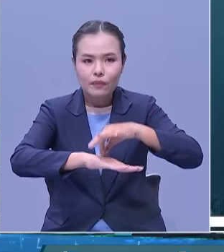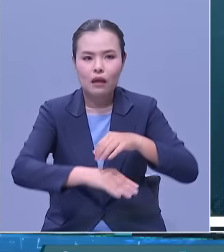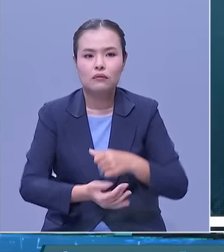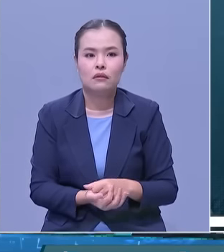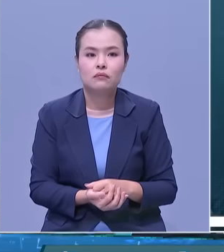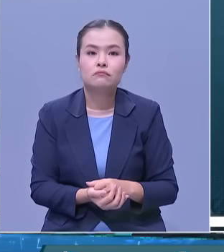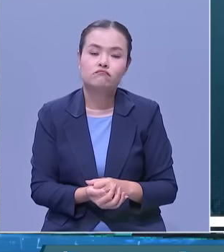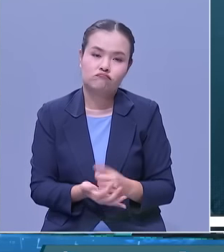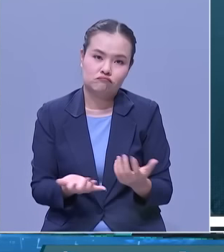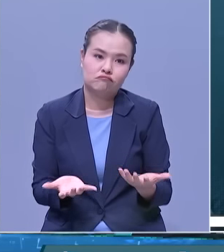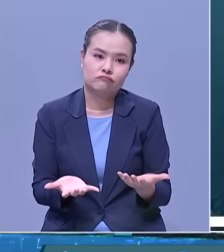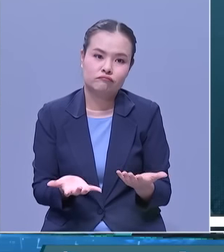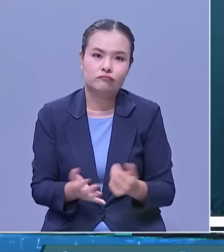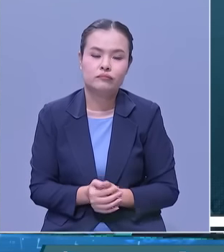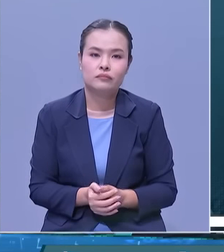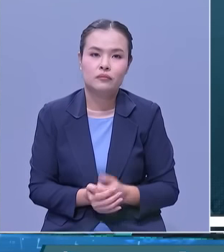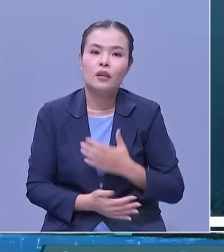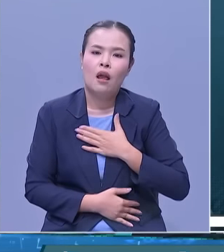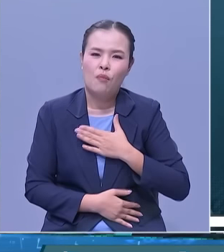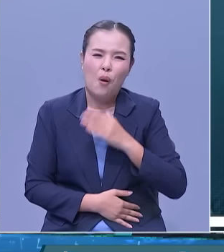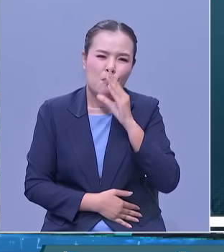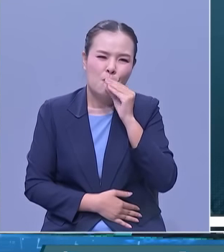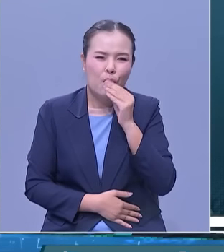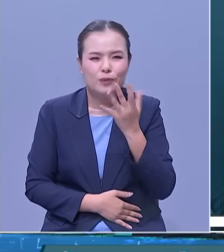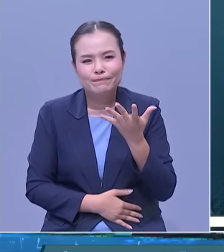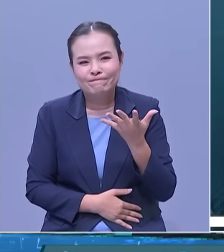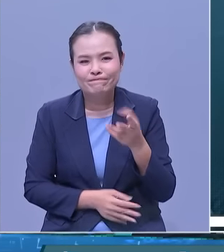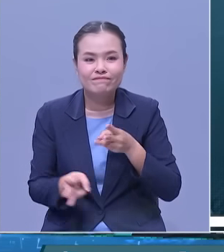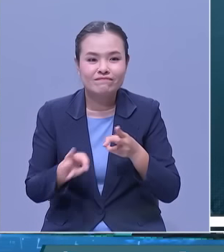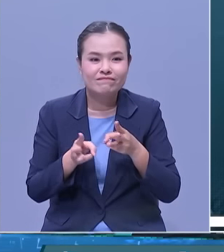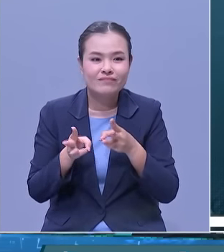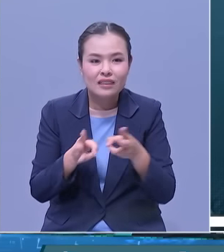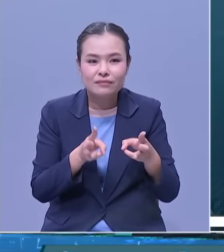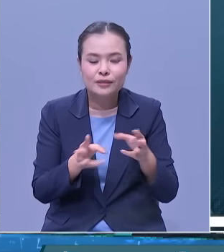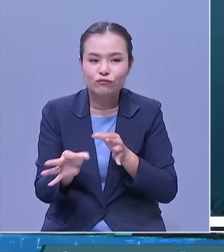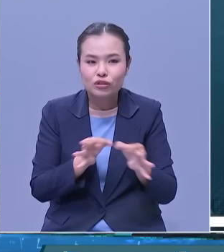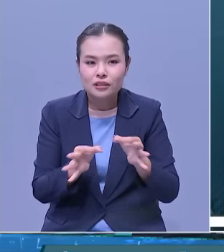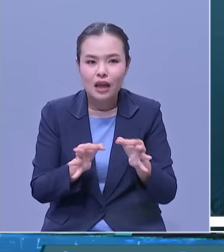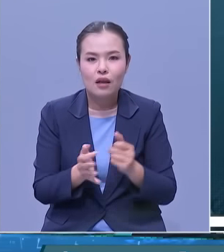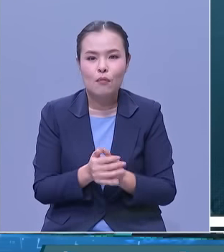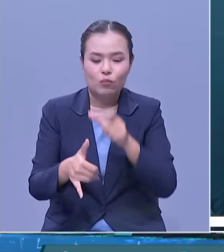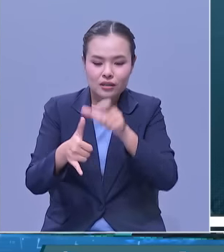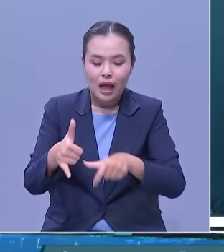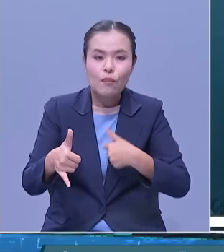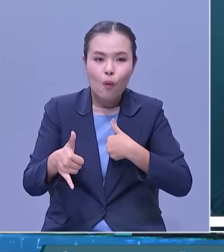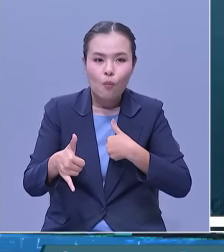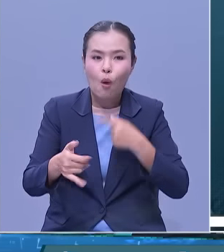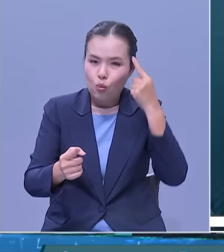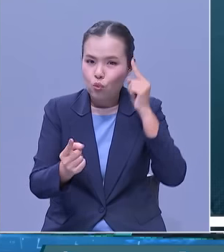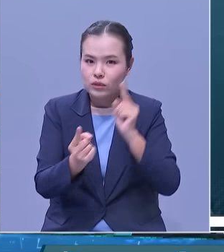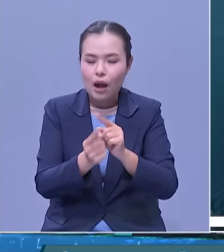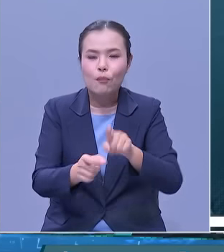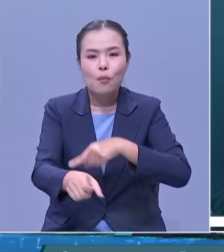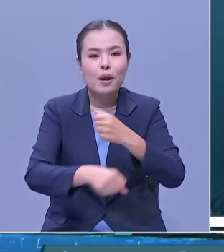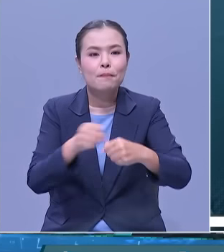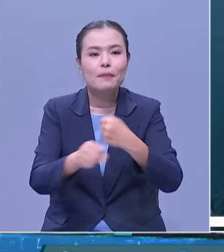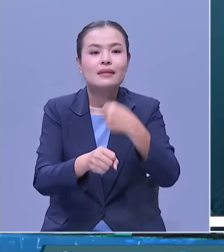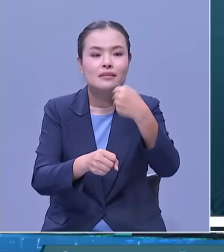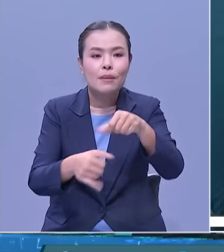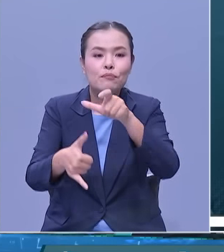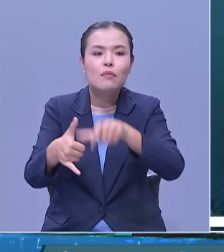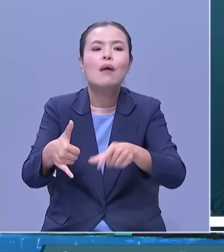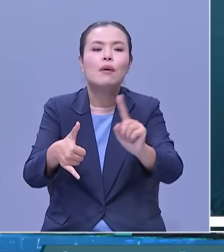งแล้วผมจะพูดยังไงดีอ่ะคือนิสัยผมรู้จักผมมาตั้งกี่ปีใครรู้จักผมนะครับผมไม่คนยังไง